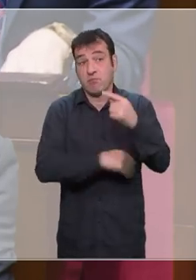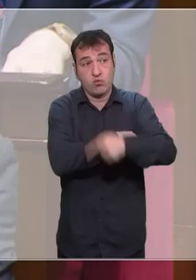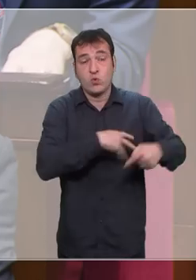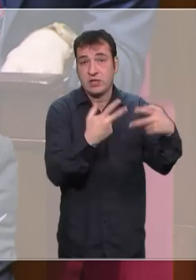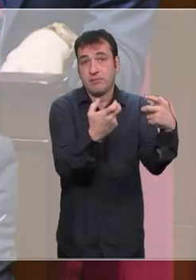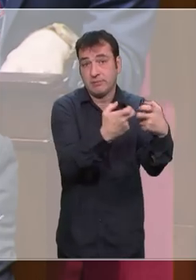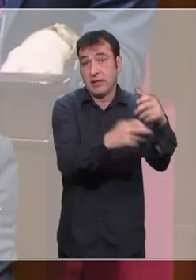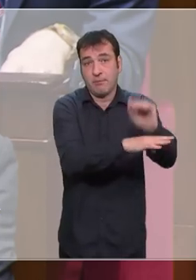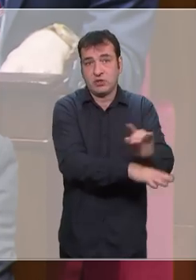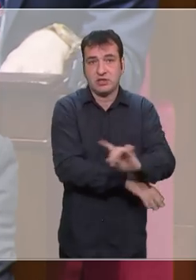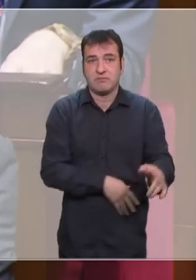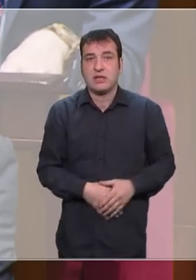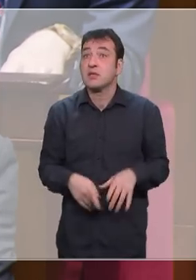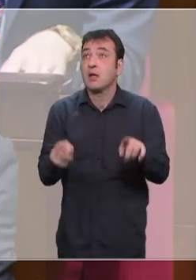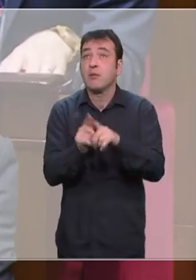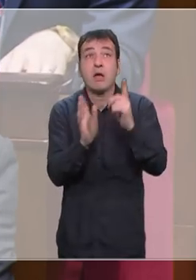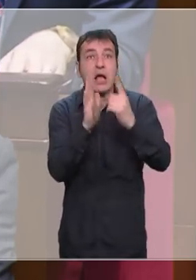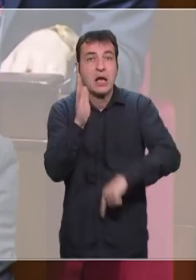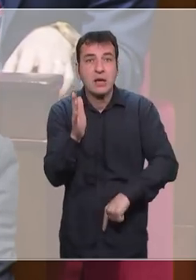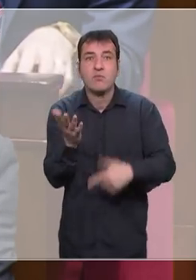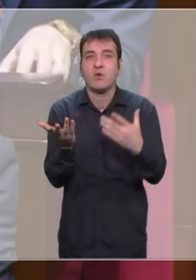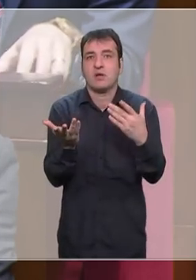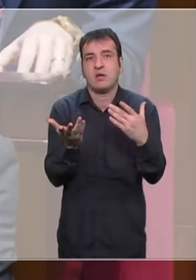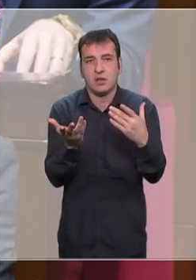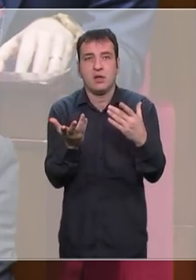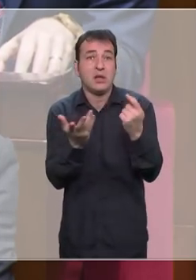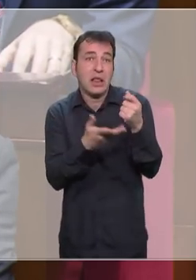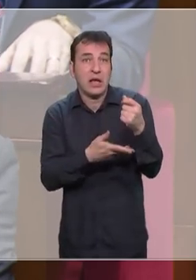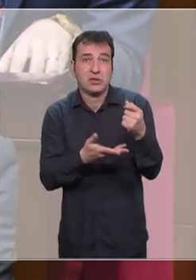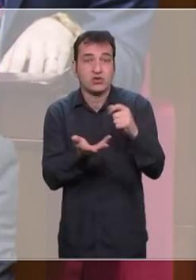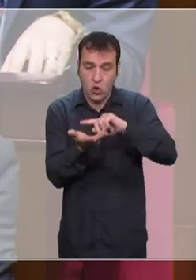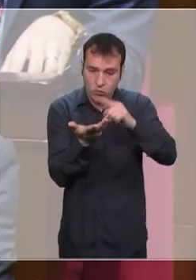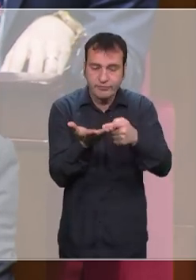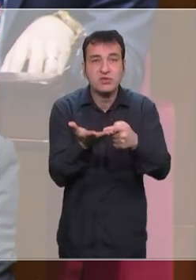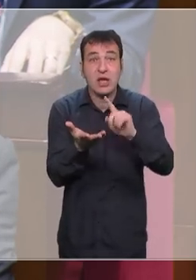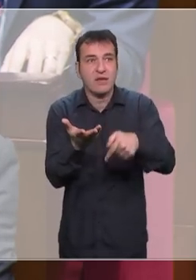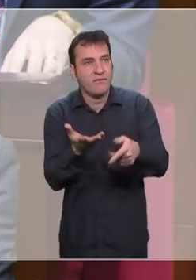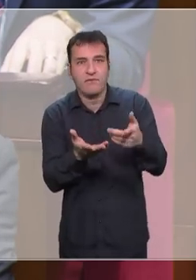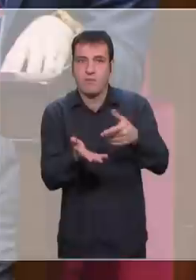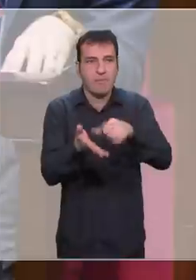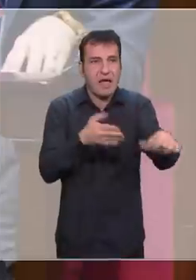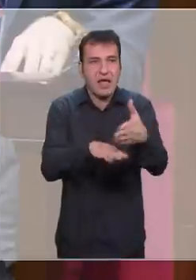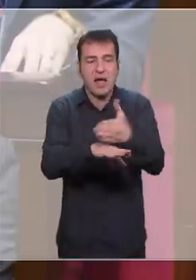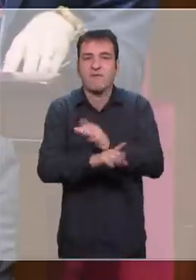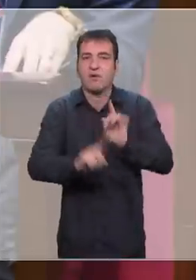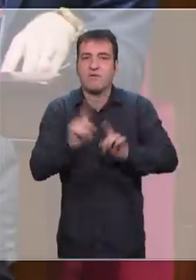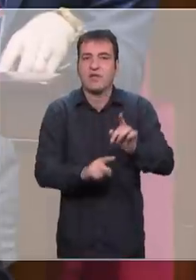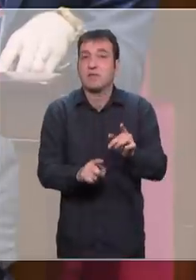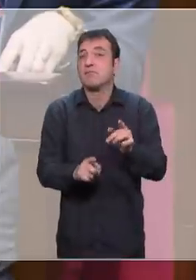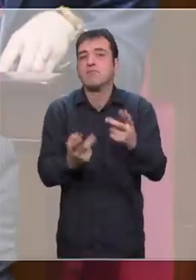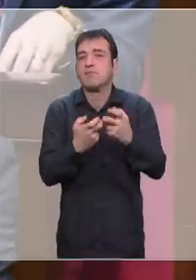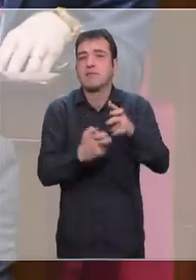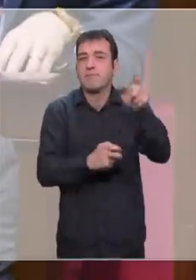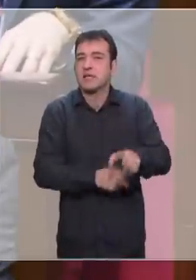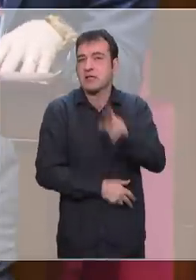cas, c'est l'équivalent d'un mois de ressources qui doit être réglé avant les fêtes. Impossible, impossible pour un retraité qui perçoit